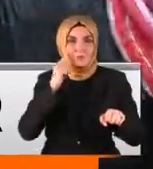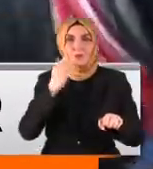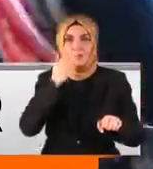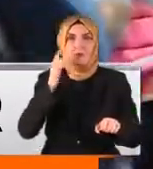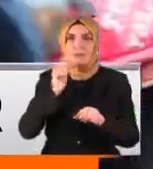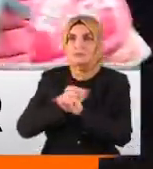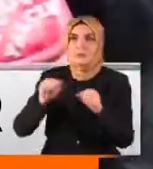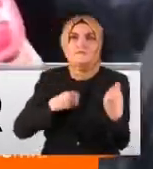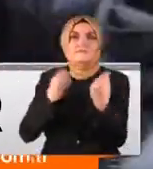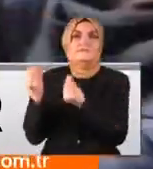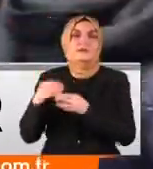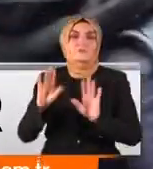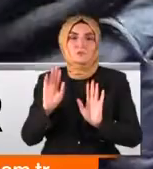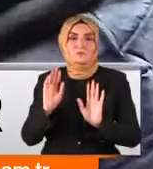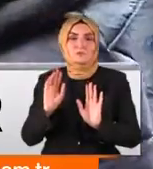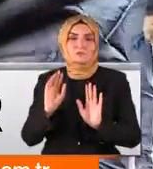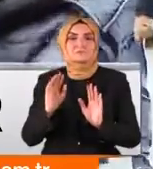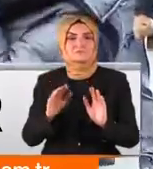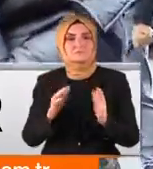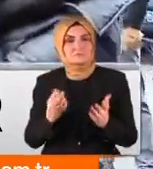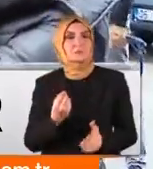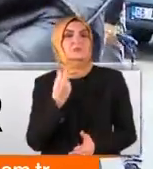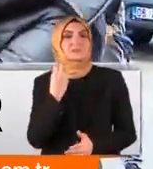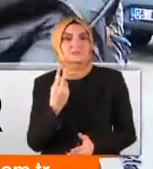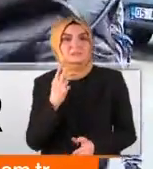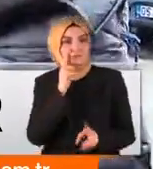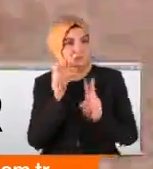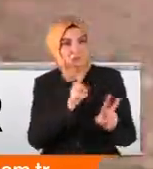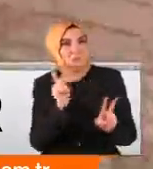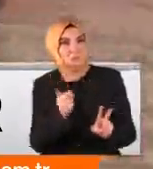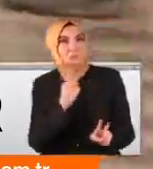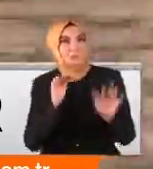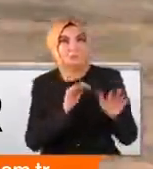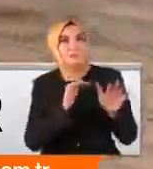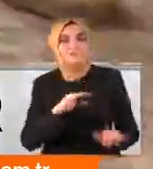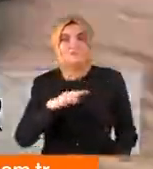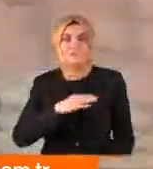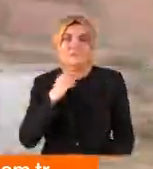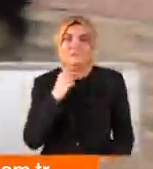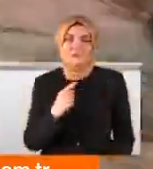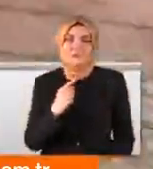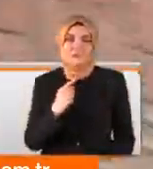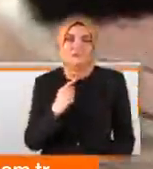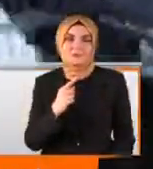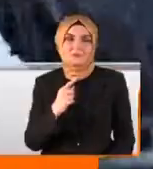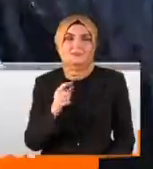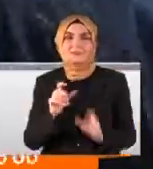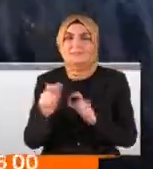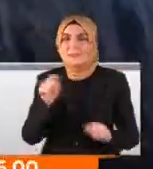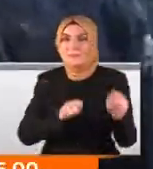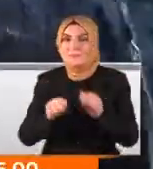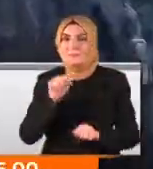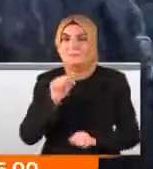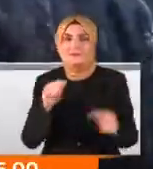de daha çekici bir ilgi odağı olan bir iş oldu. Artık siparişler trafiğe takılmıyor. Ancak yol